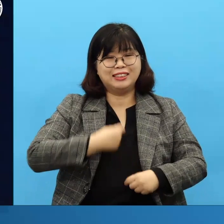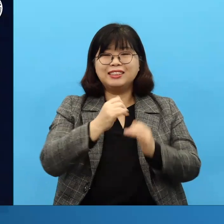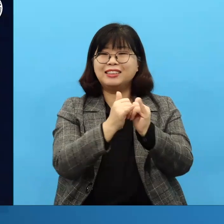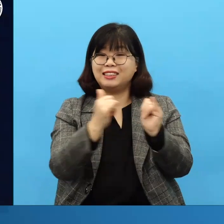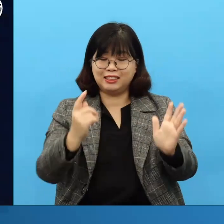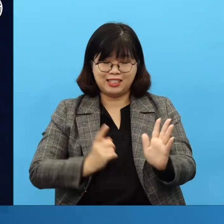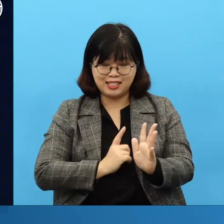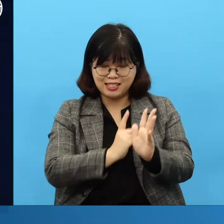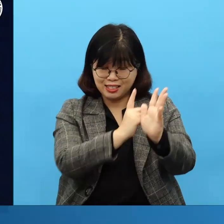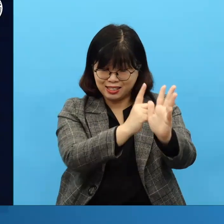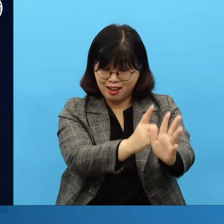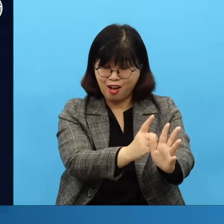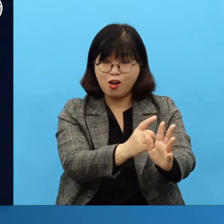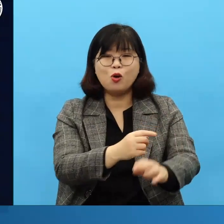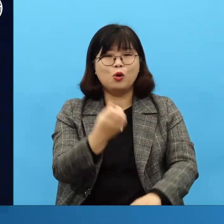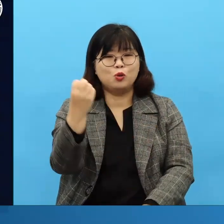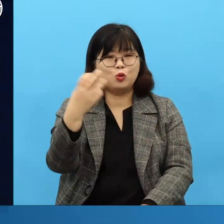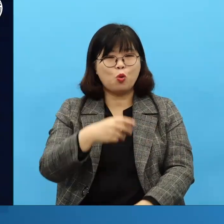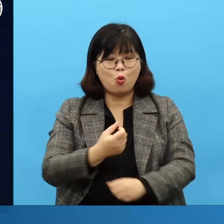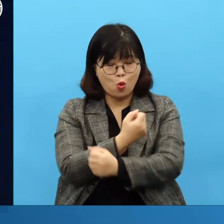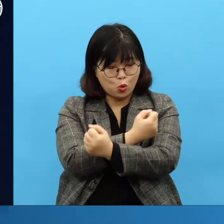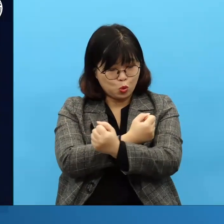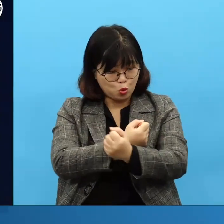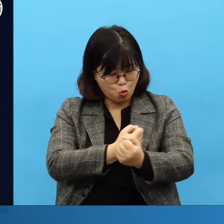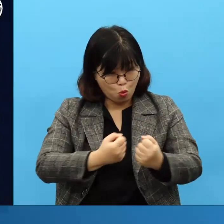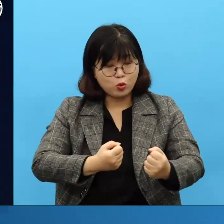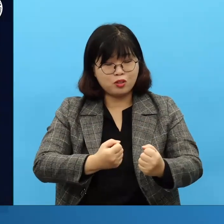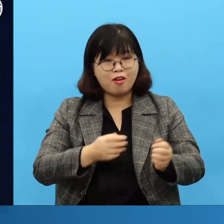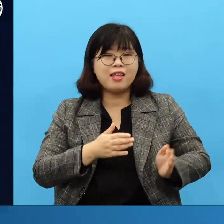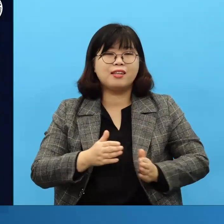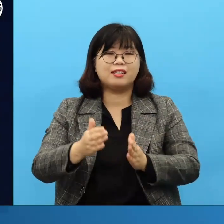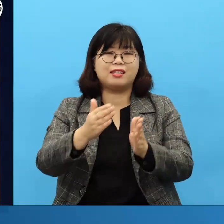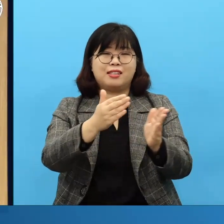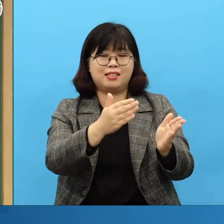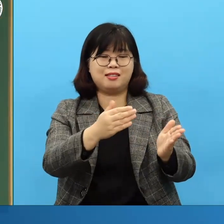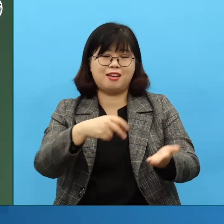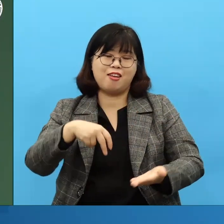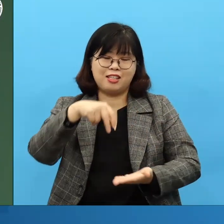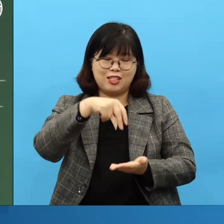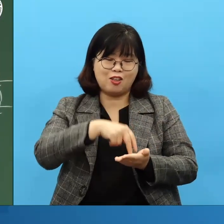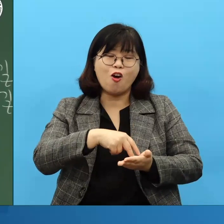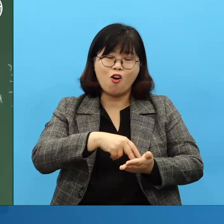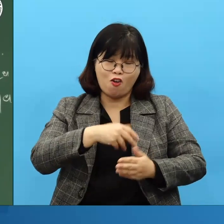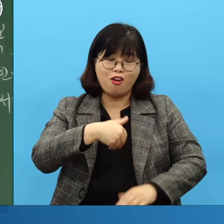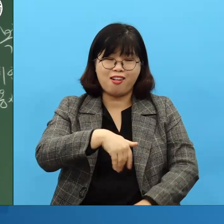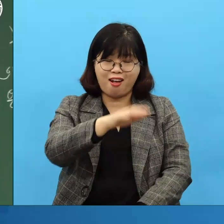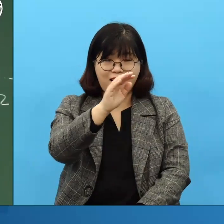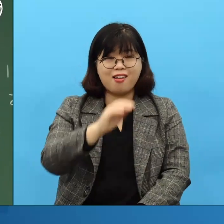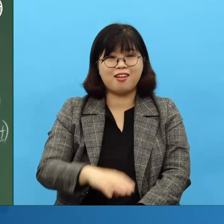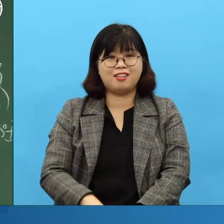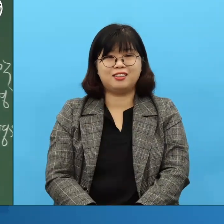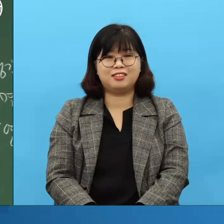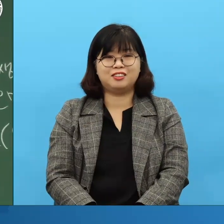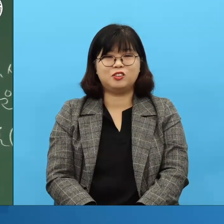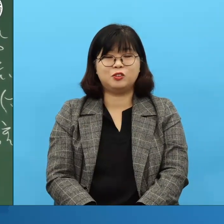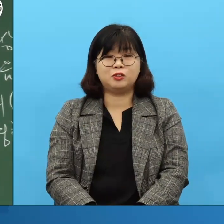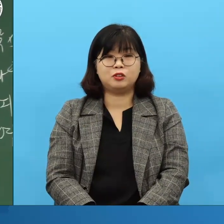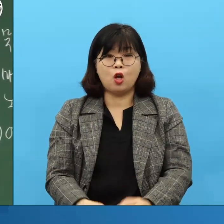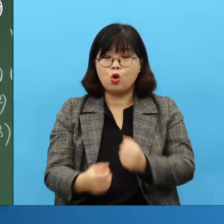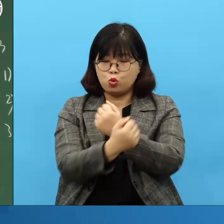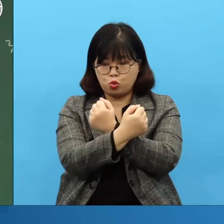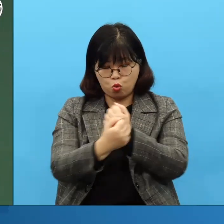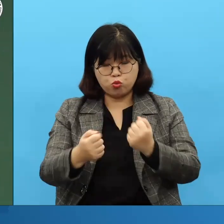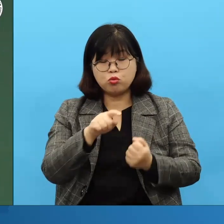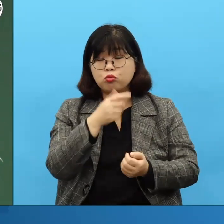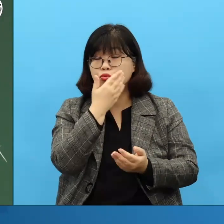용서의 길에 서 있는. They don't stand in the path of sinners. They actually stand in the path of forgiveness. 용서를 모르면 누구 손해냐면 내 손해입니다.